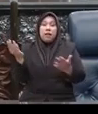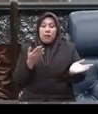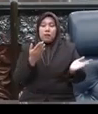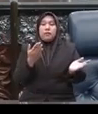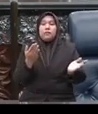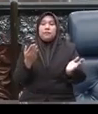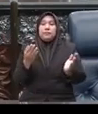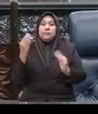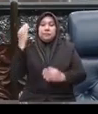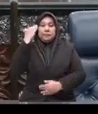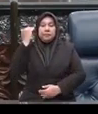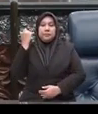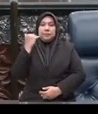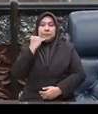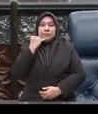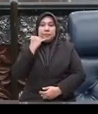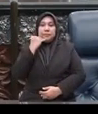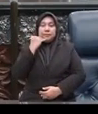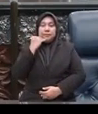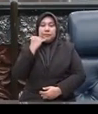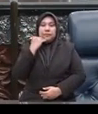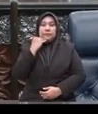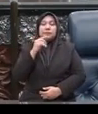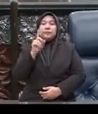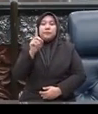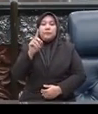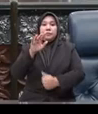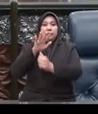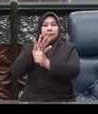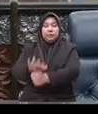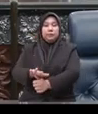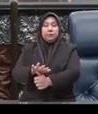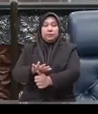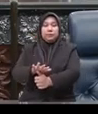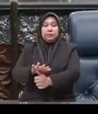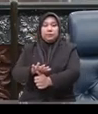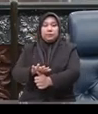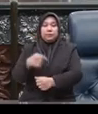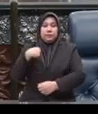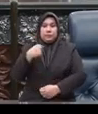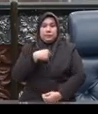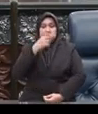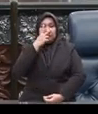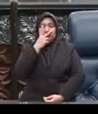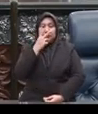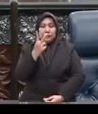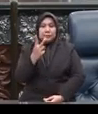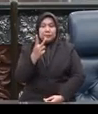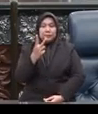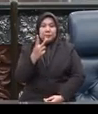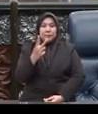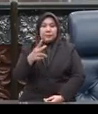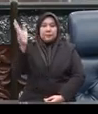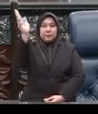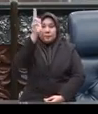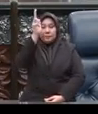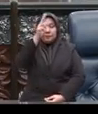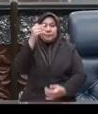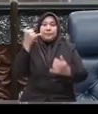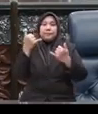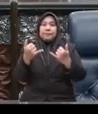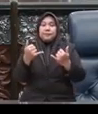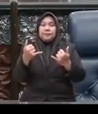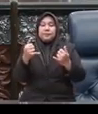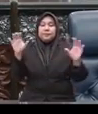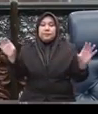ini adalah satu penganiayaan yang ini yang kita nampak seolah-olah kerajaan hari ini buat